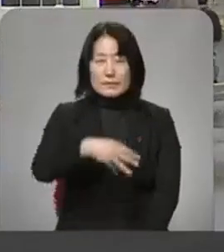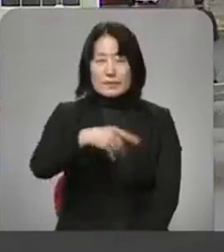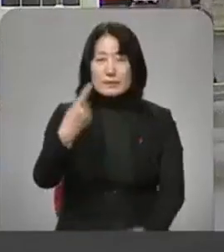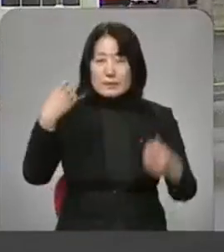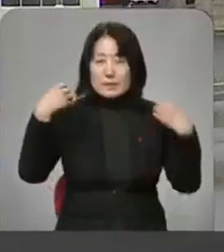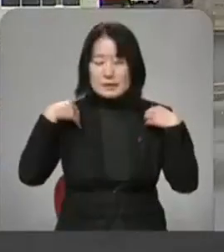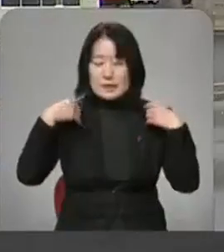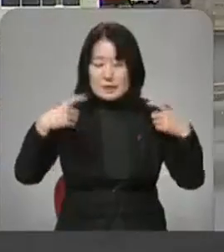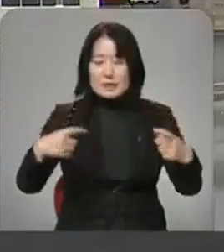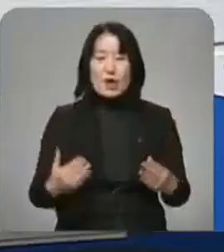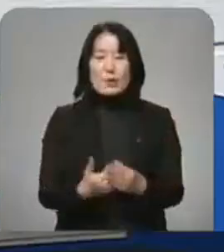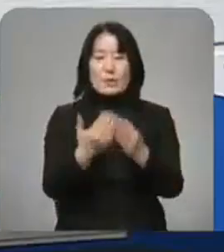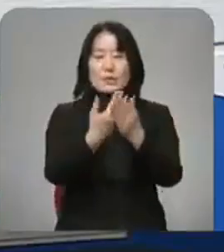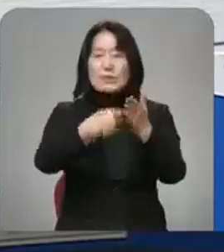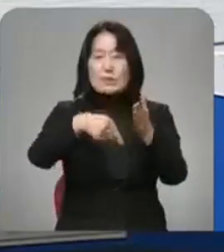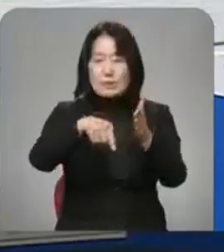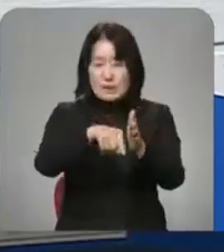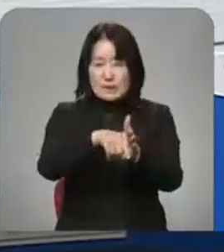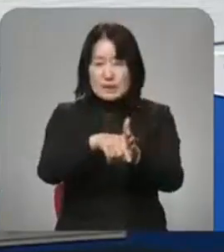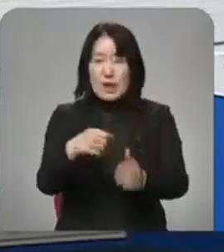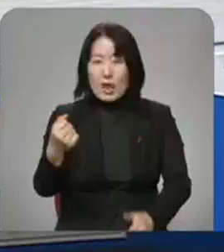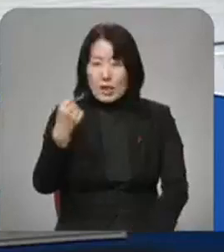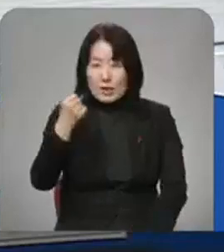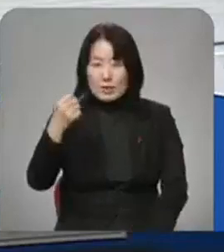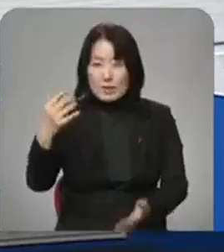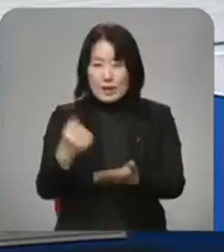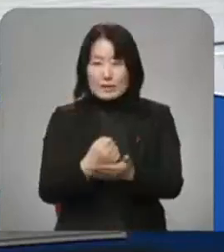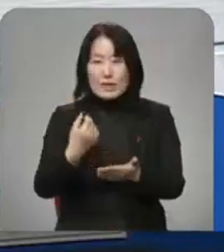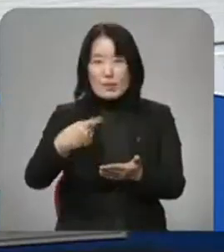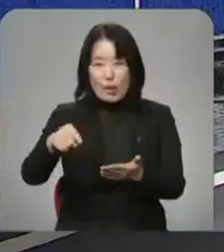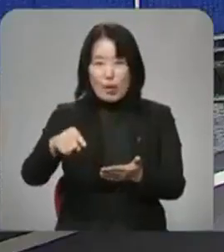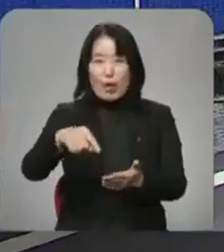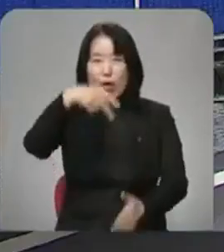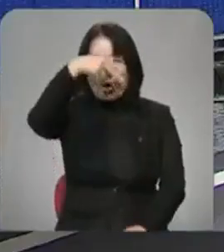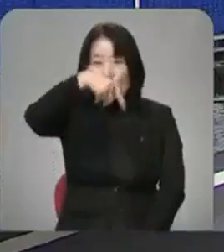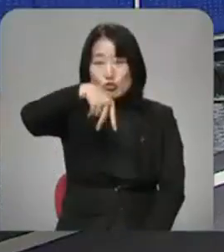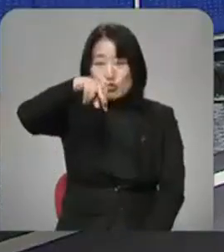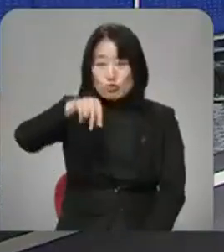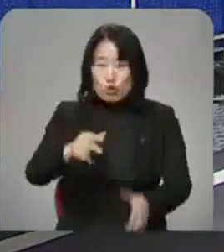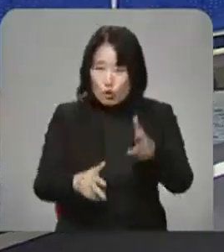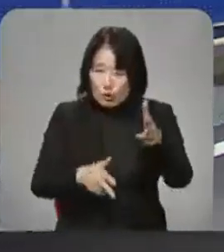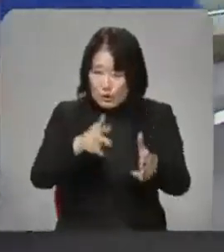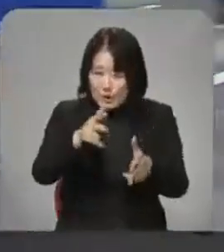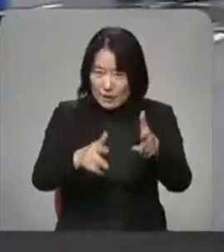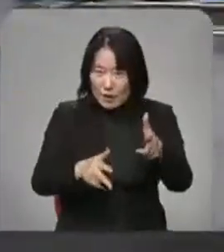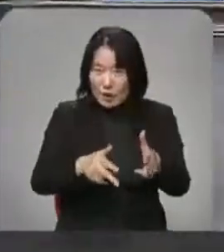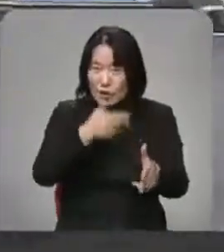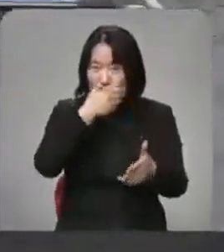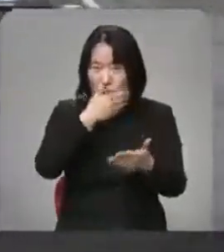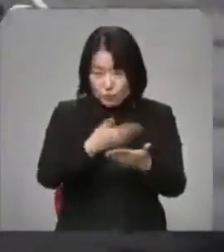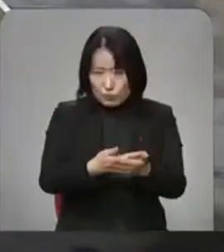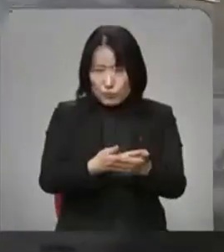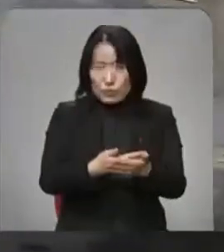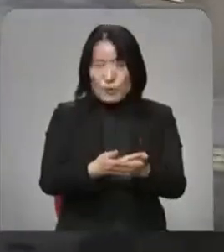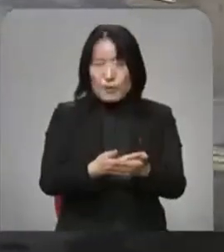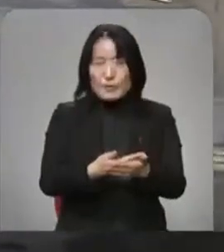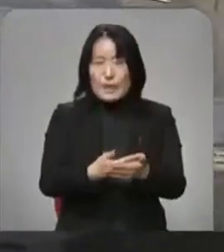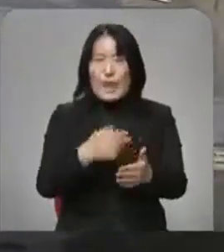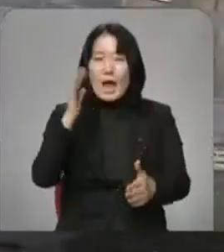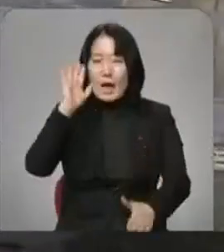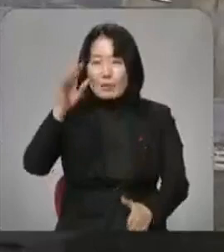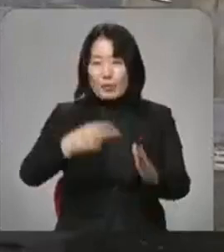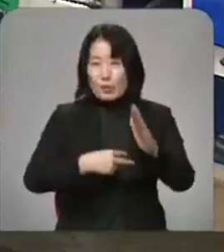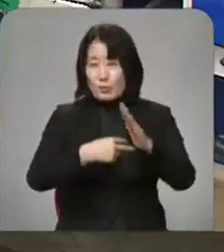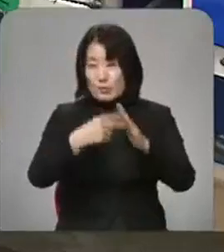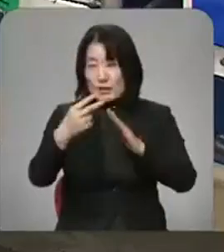삼척시는 지역 발전을 이끌 성장 동력으로 수소산업을 꼽고 있습니다. 이에 따라 민선 8기 시정 비전을